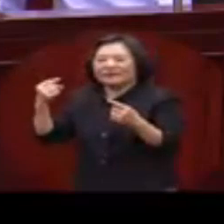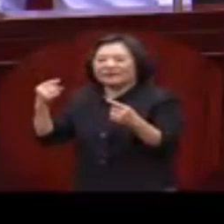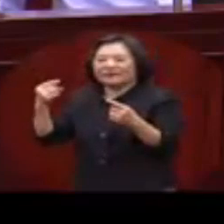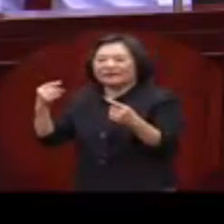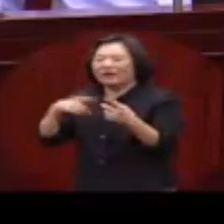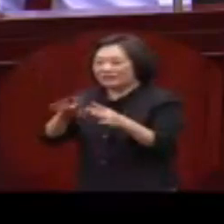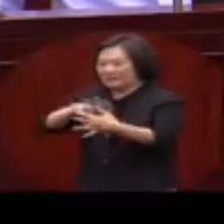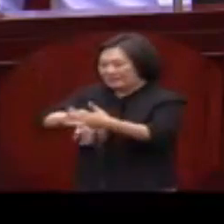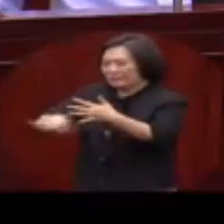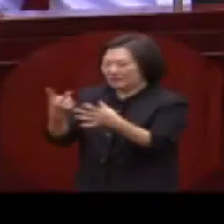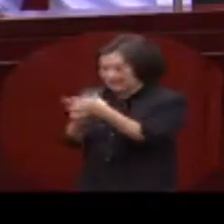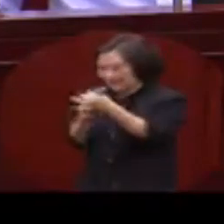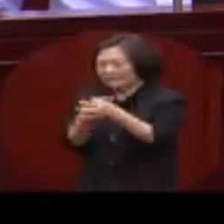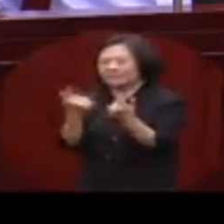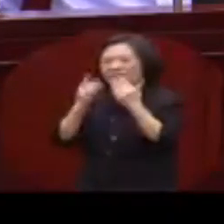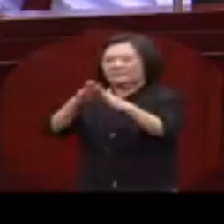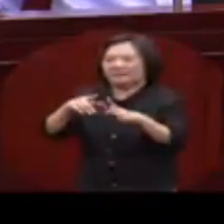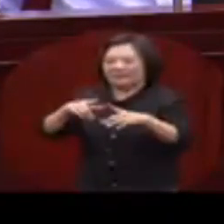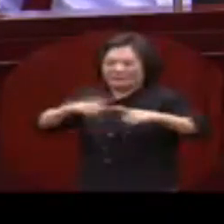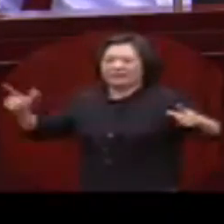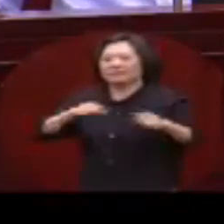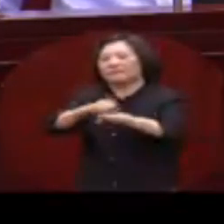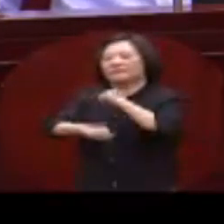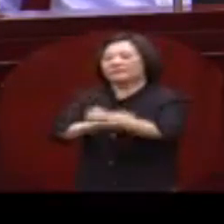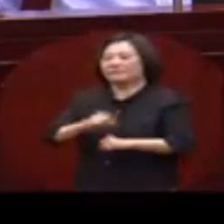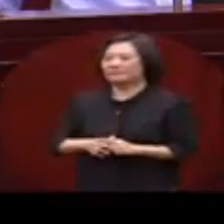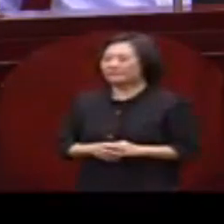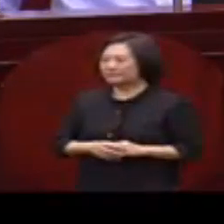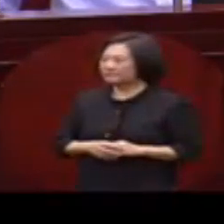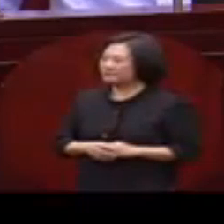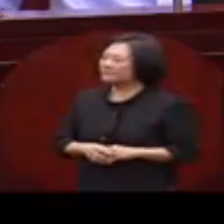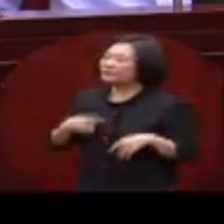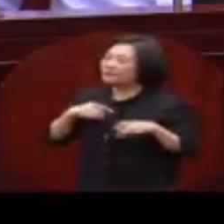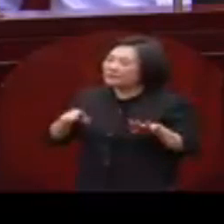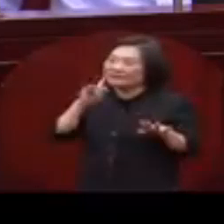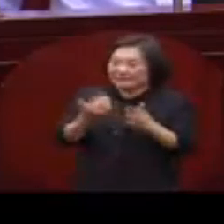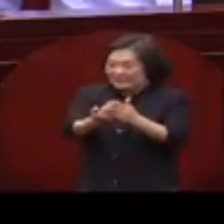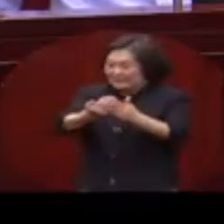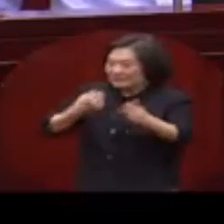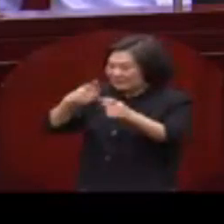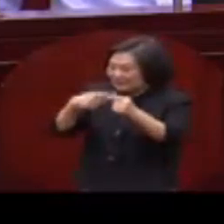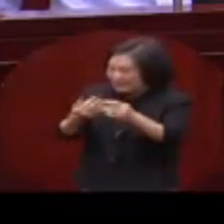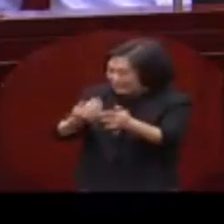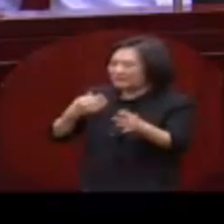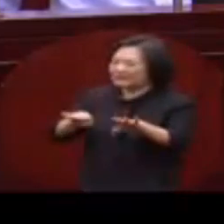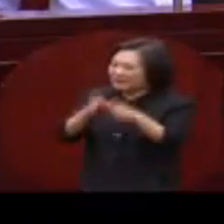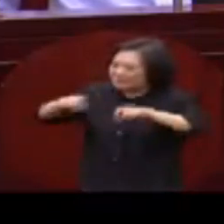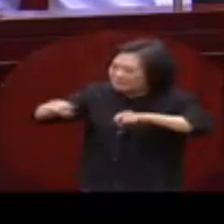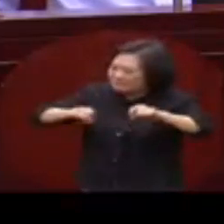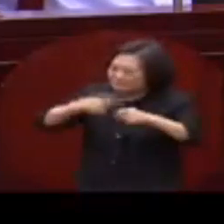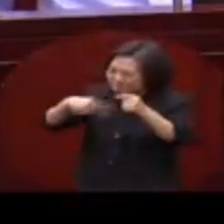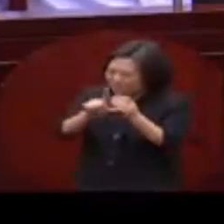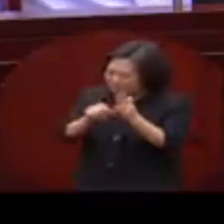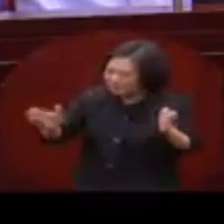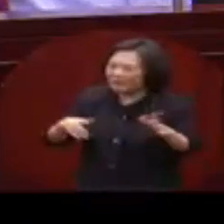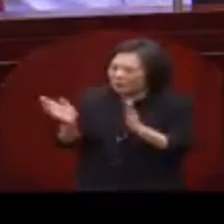这是我们目前的想法。那我们这个变成就是说，我们要提早一年前就选定地方，那做一年的准备。我